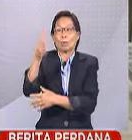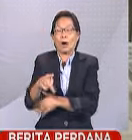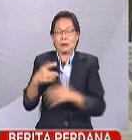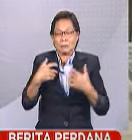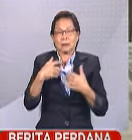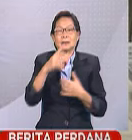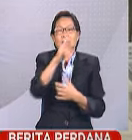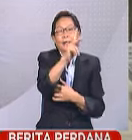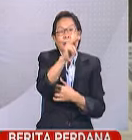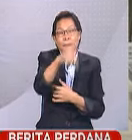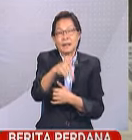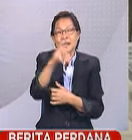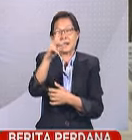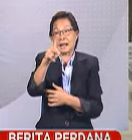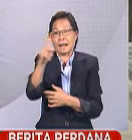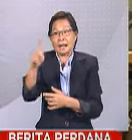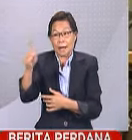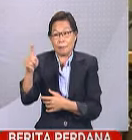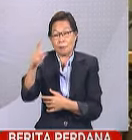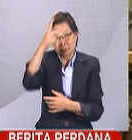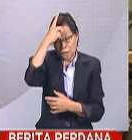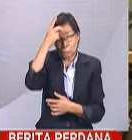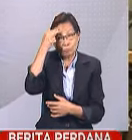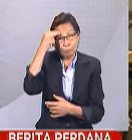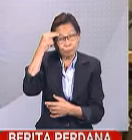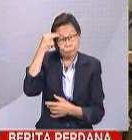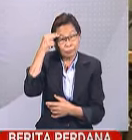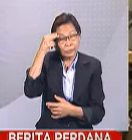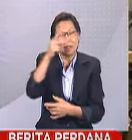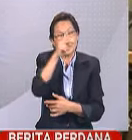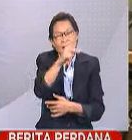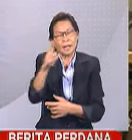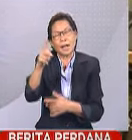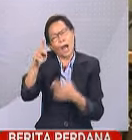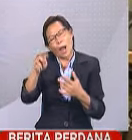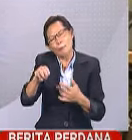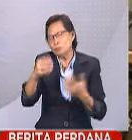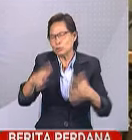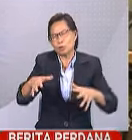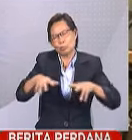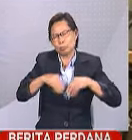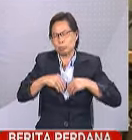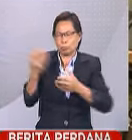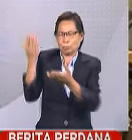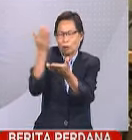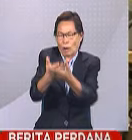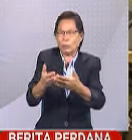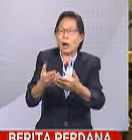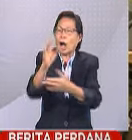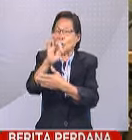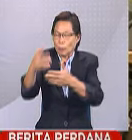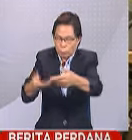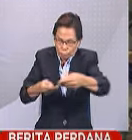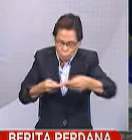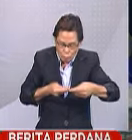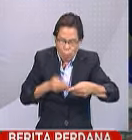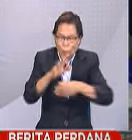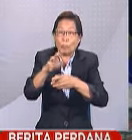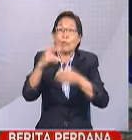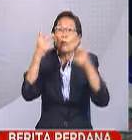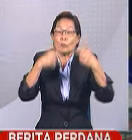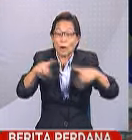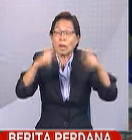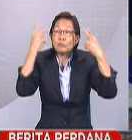pengarah kesehatan tato dokter nurhisam Abdullah berkata Kementerian Kesehatan sudah menerima cadangan shopee membabitkan kedai gunting